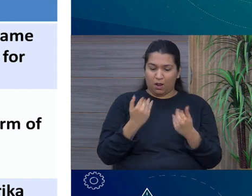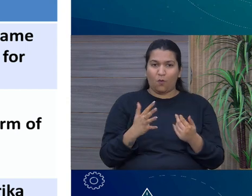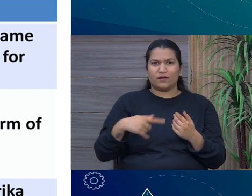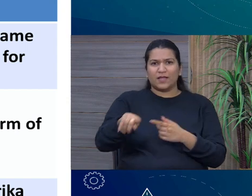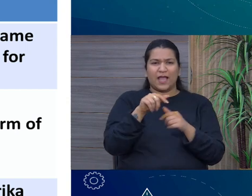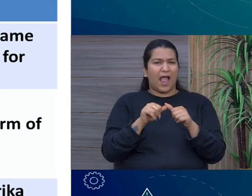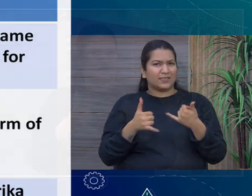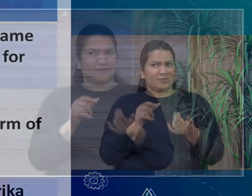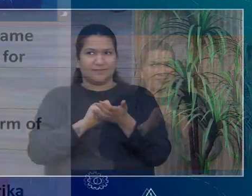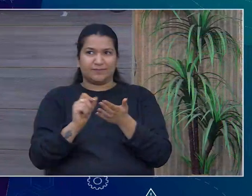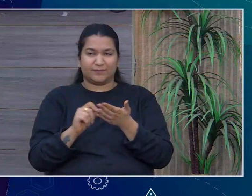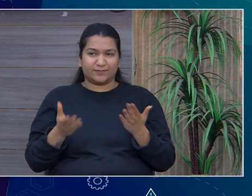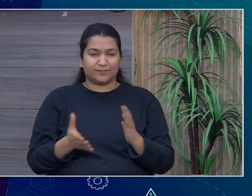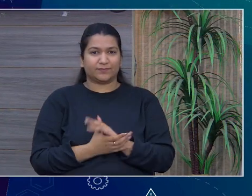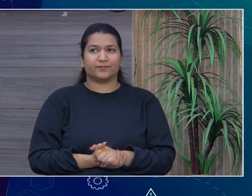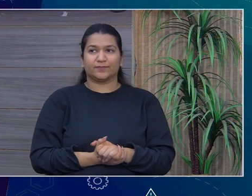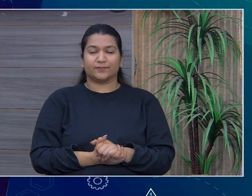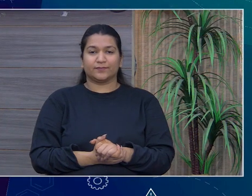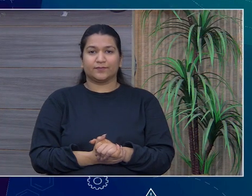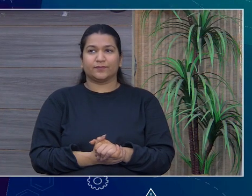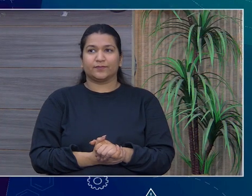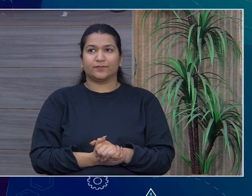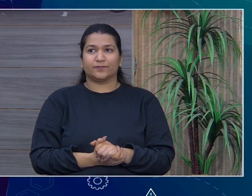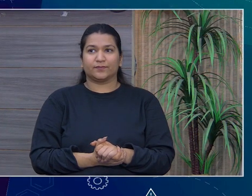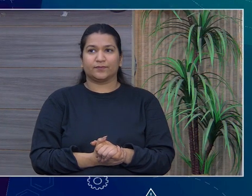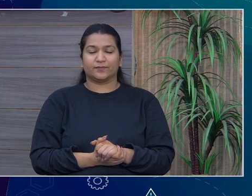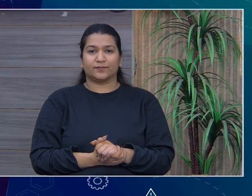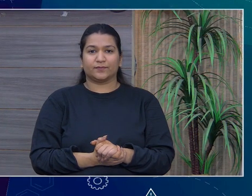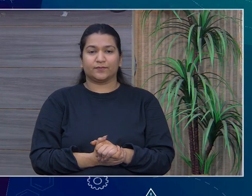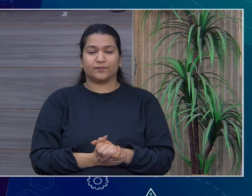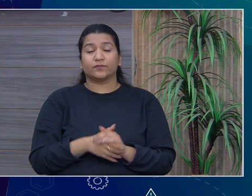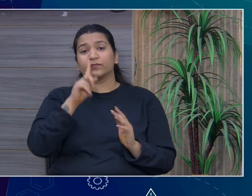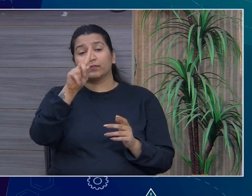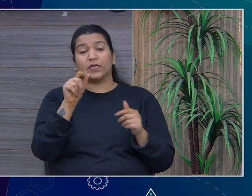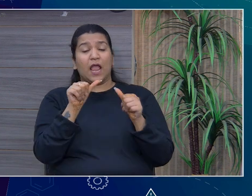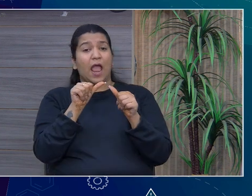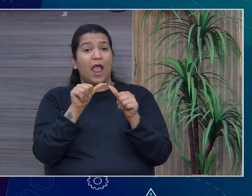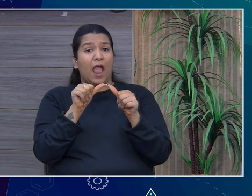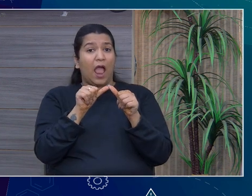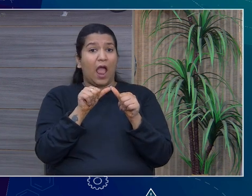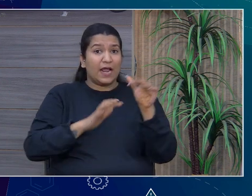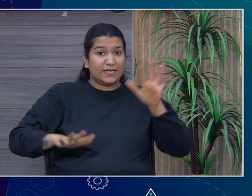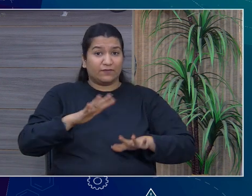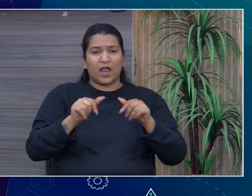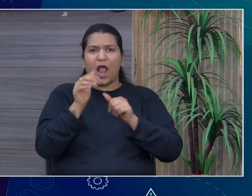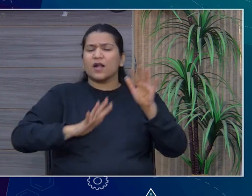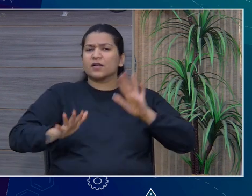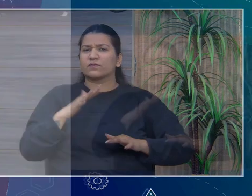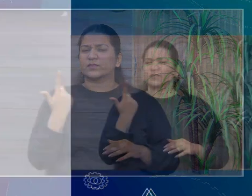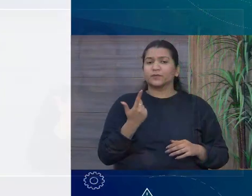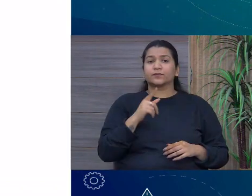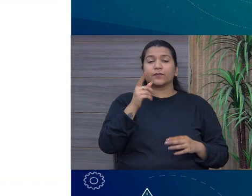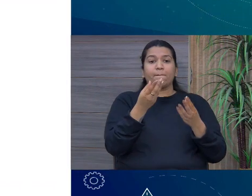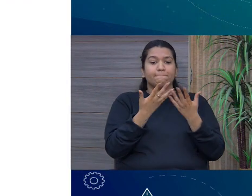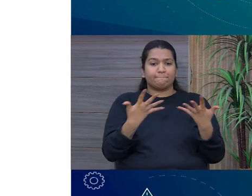जी सर, पूरी कोशिश रहेगी कि बच्चे कुछ एक्टिविटी करें। एक एक्टिविटी सर यहाँ पे हमने लिखी है, मटेरियल आप देख